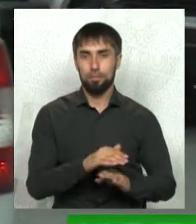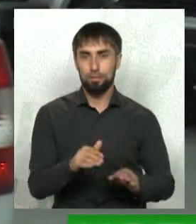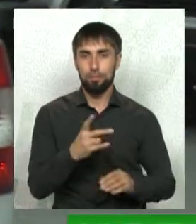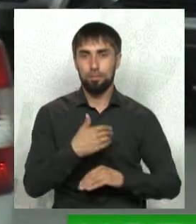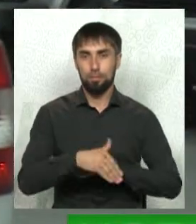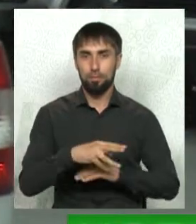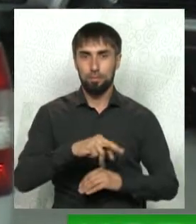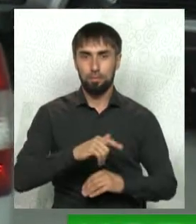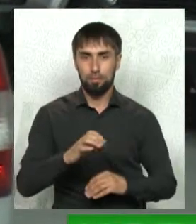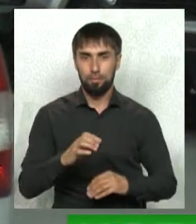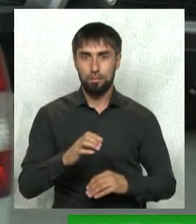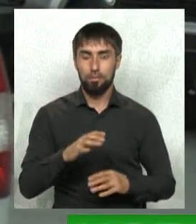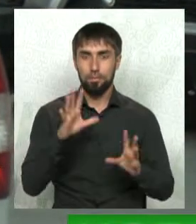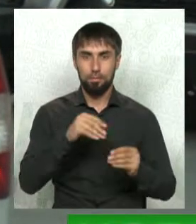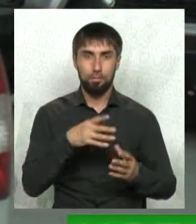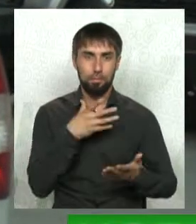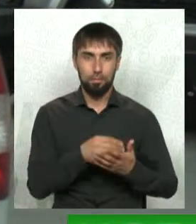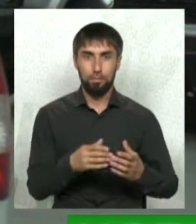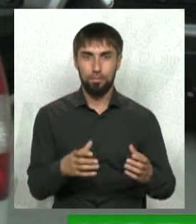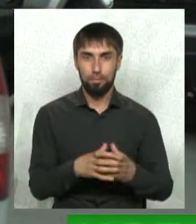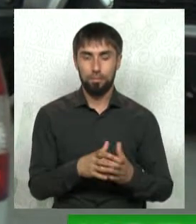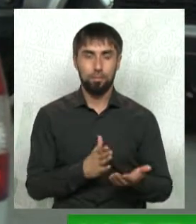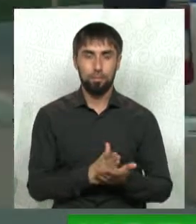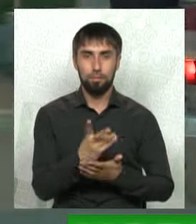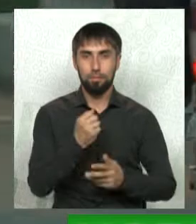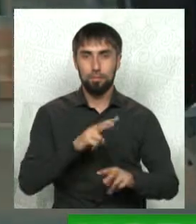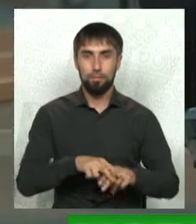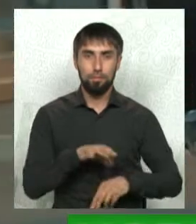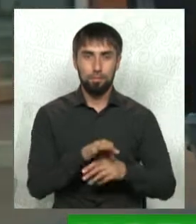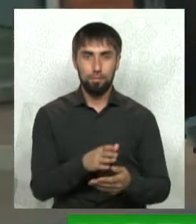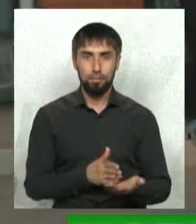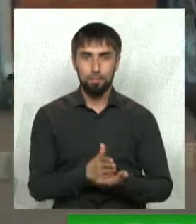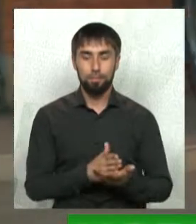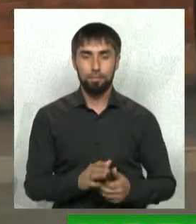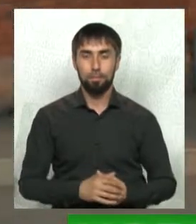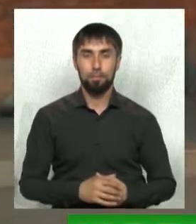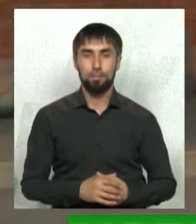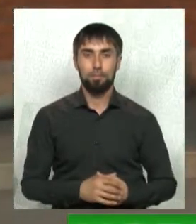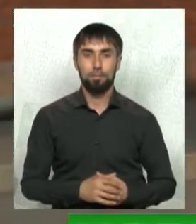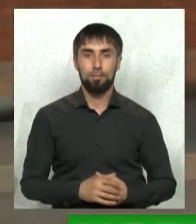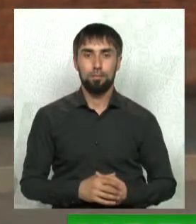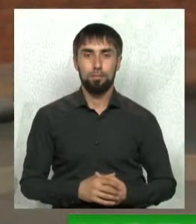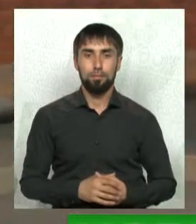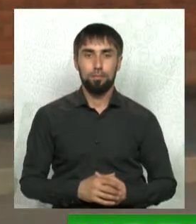на улицах Магаса. Весь личный состав выезжает на место несения службы.